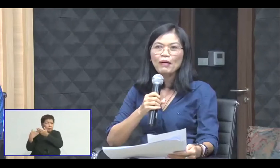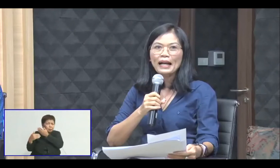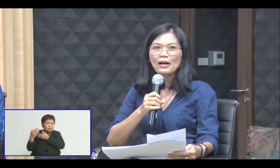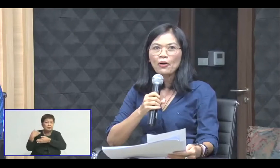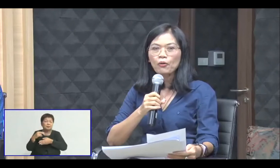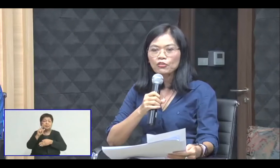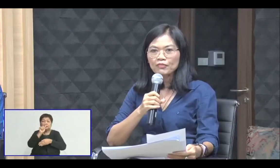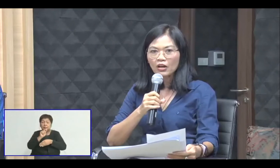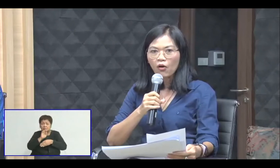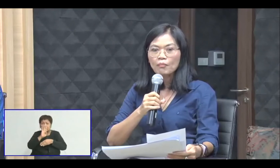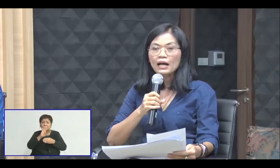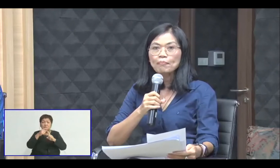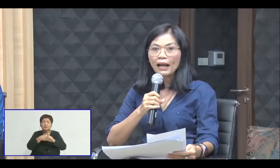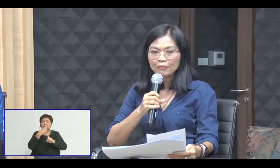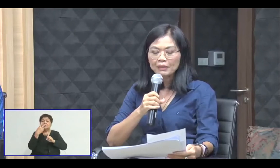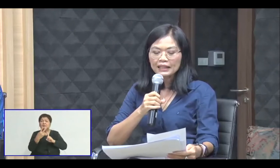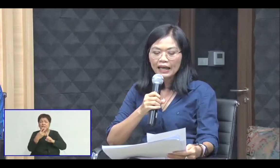the